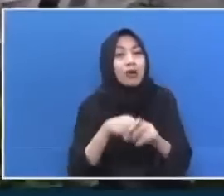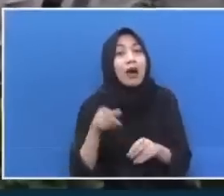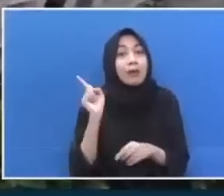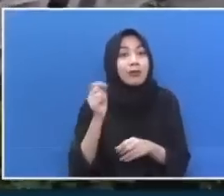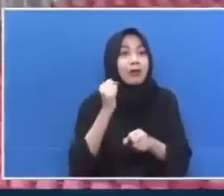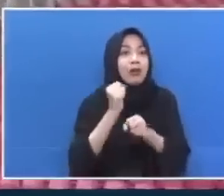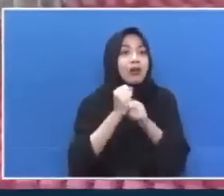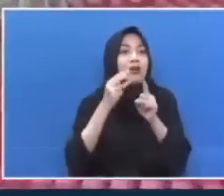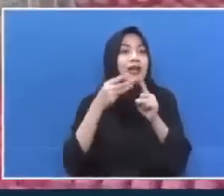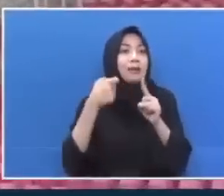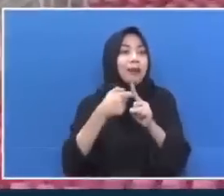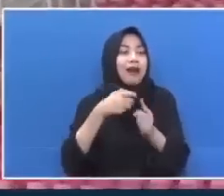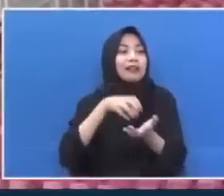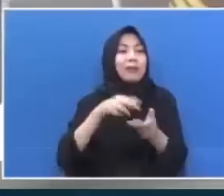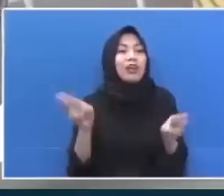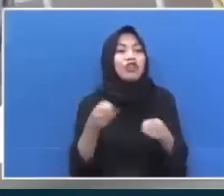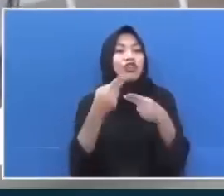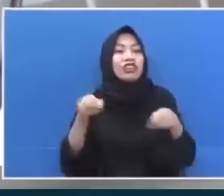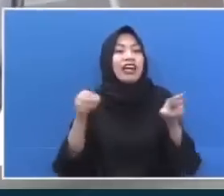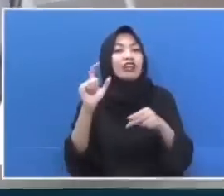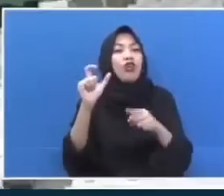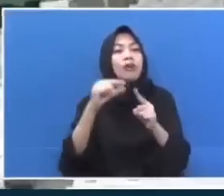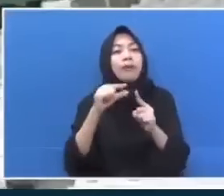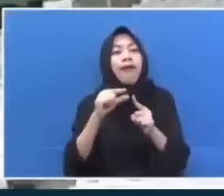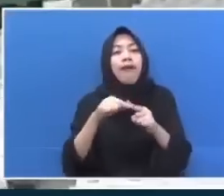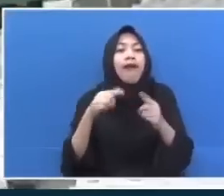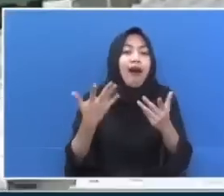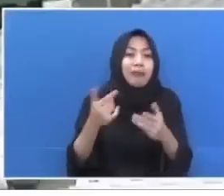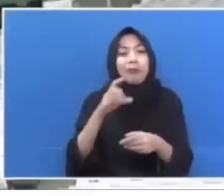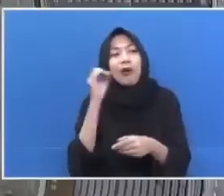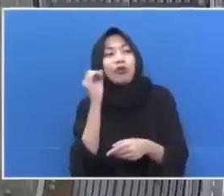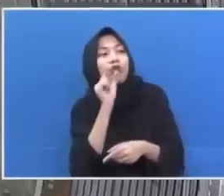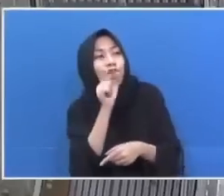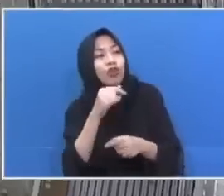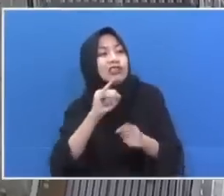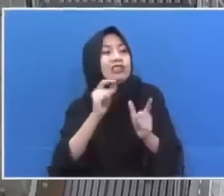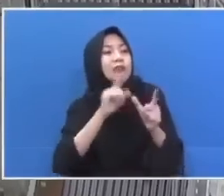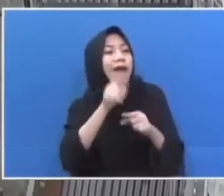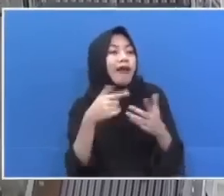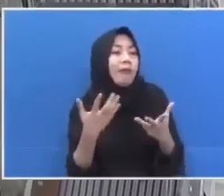Karno digunakan sebagai lokasi konser Coldplay. Tim Liputan Kompas TV.